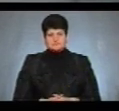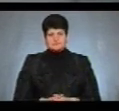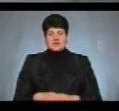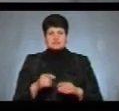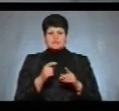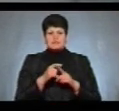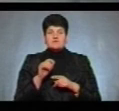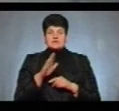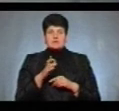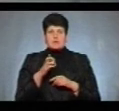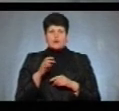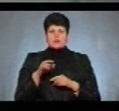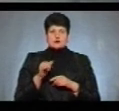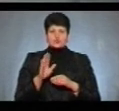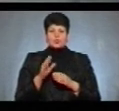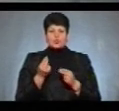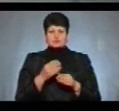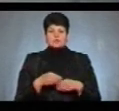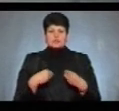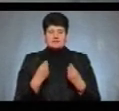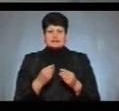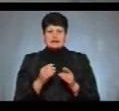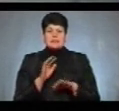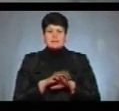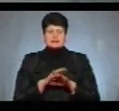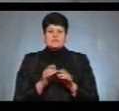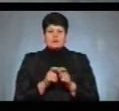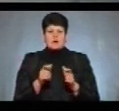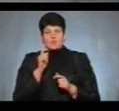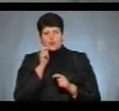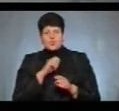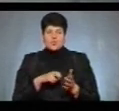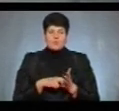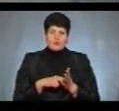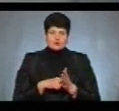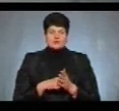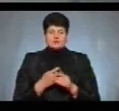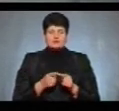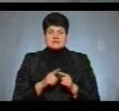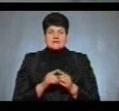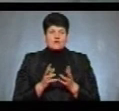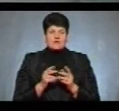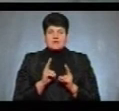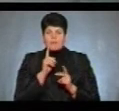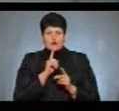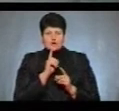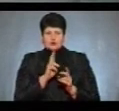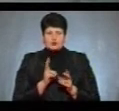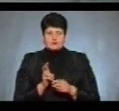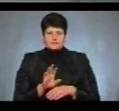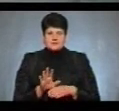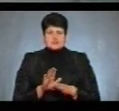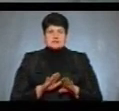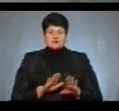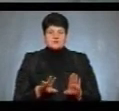словами Вадима Боярського, кошти переказуватимуть на банківську карту або через Укрпошту. Поки що по ці нарахування ніхто не звертався. Заступник